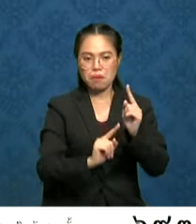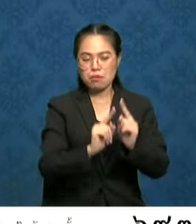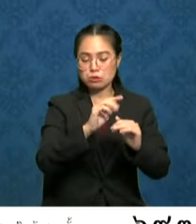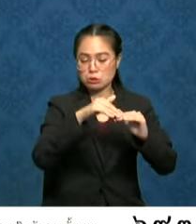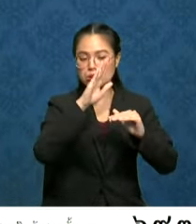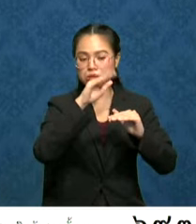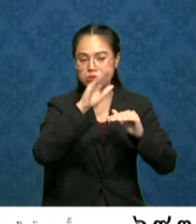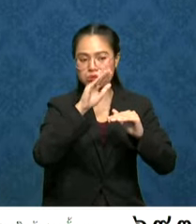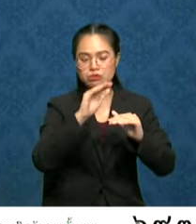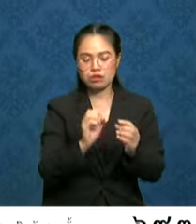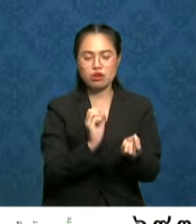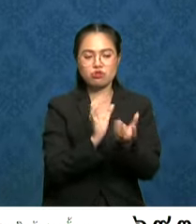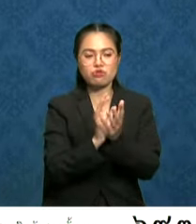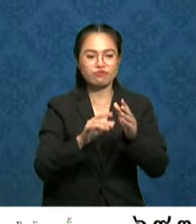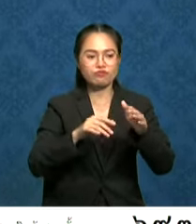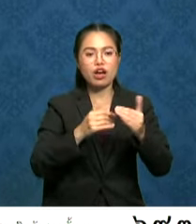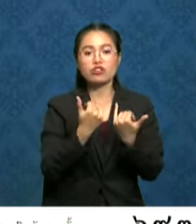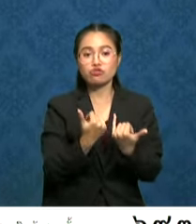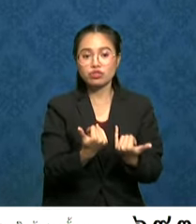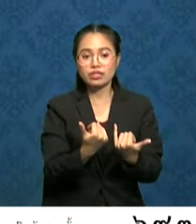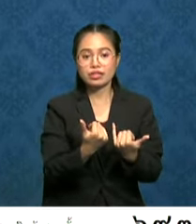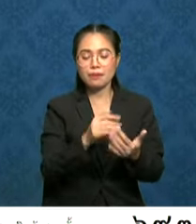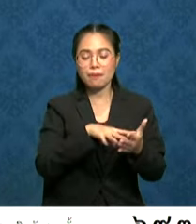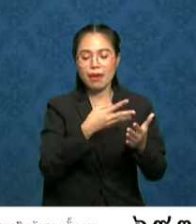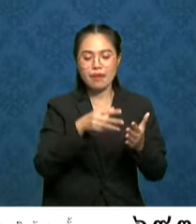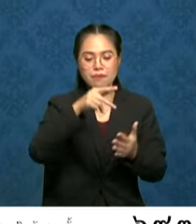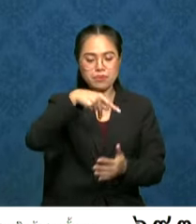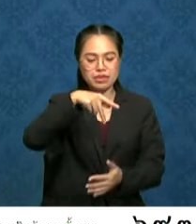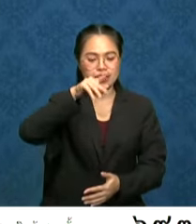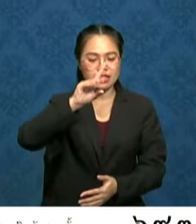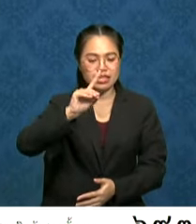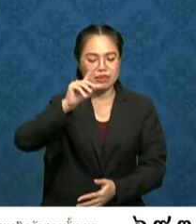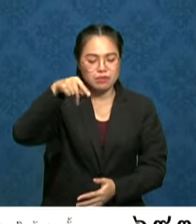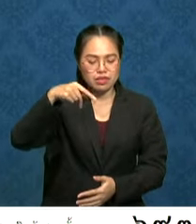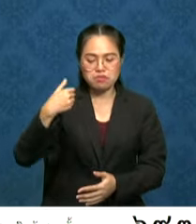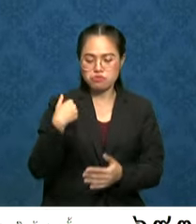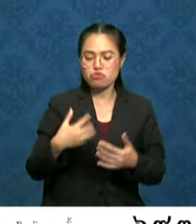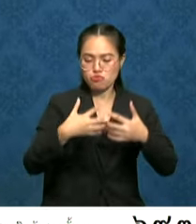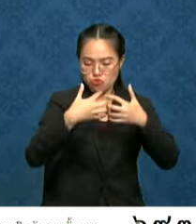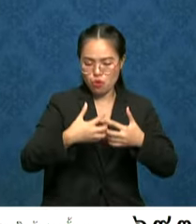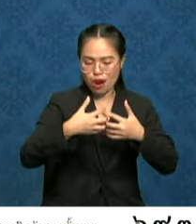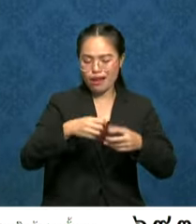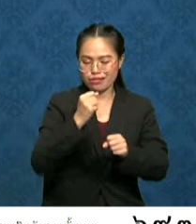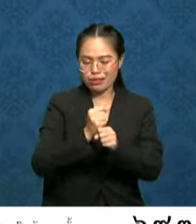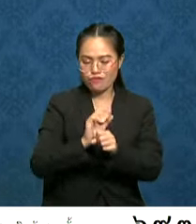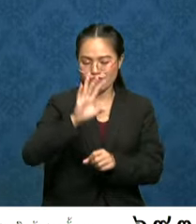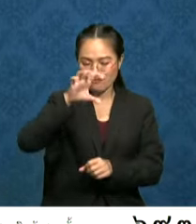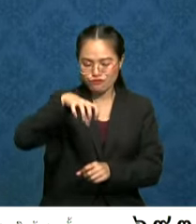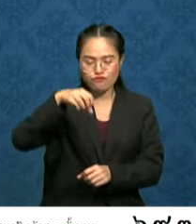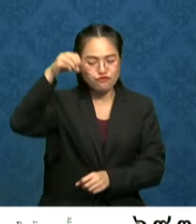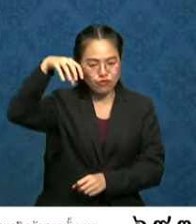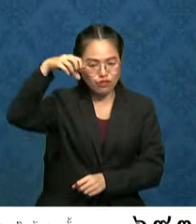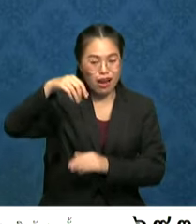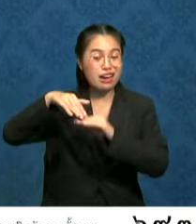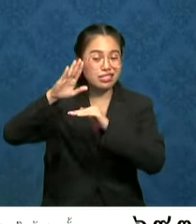ครับทำให้ปัจจุบันครับตามแผน pdpนี้เรามีโรงไฟฟ้ามีกำลังการผลิตไฟฟ้าในอนาคตเกินกว่า40%